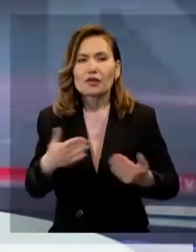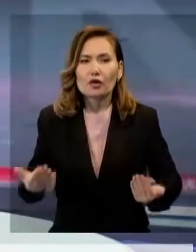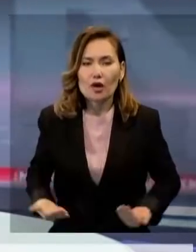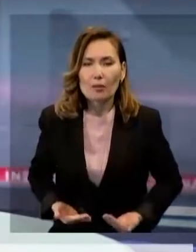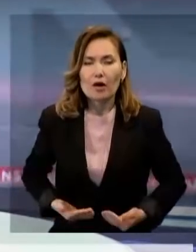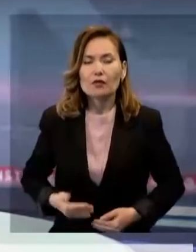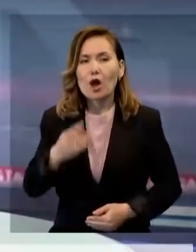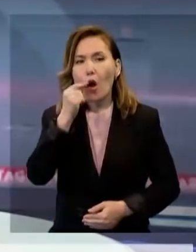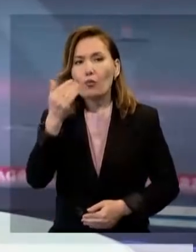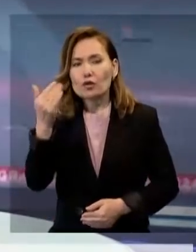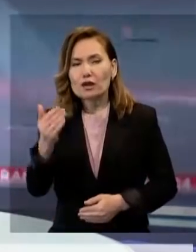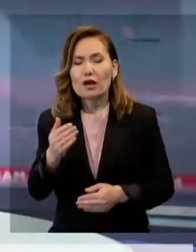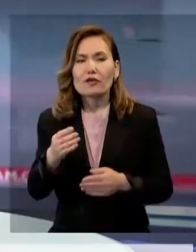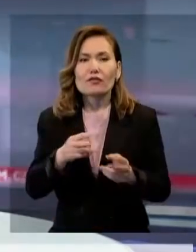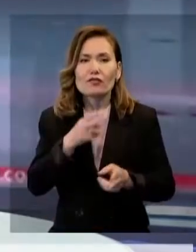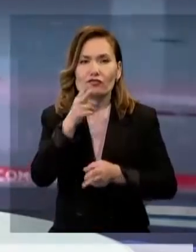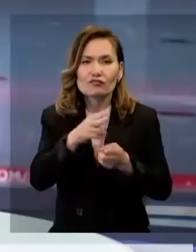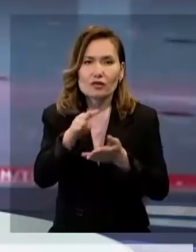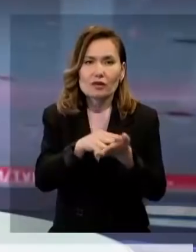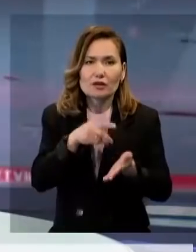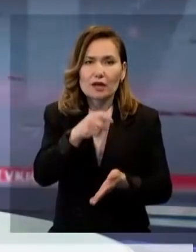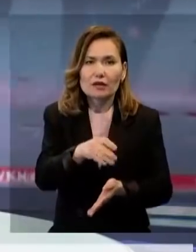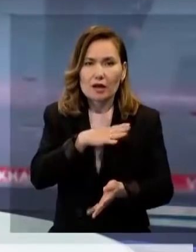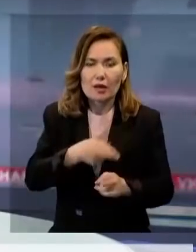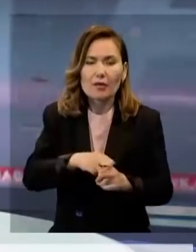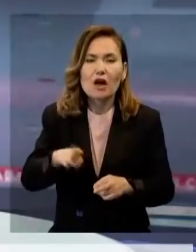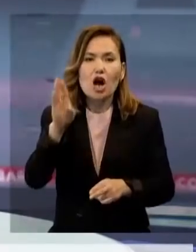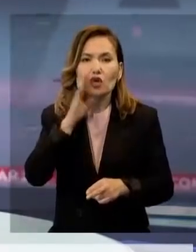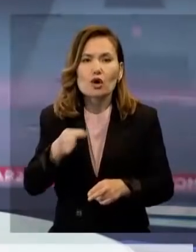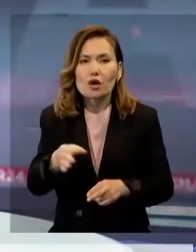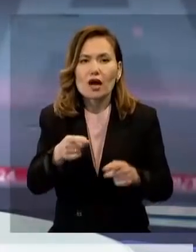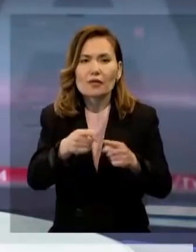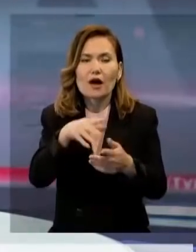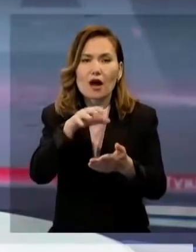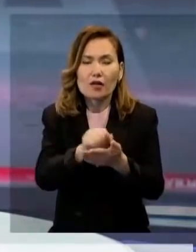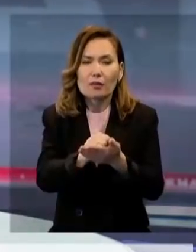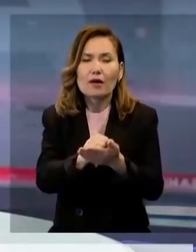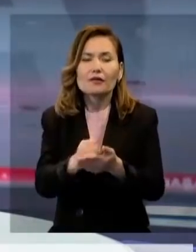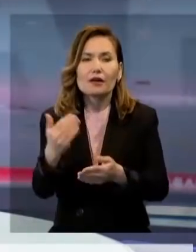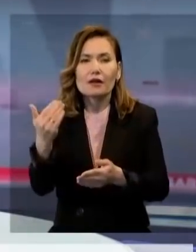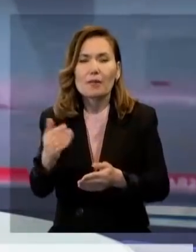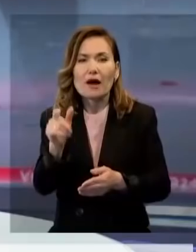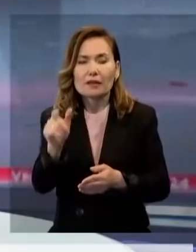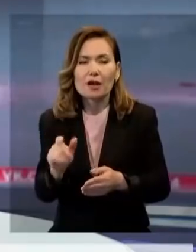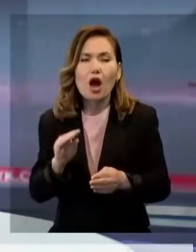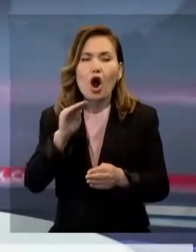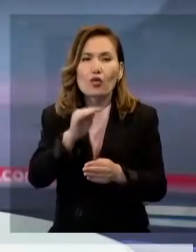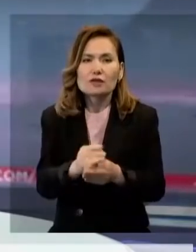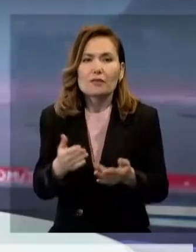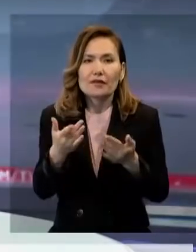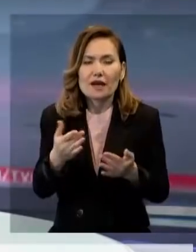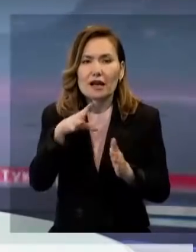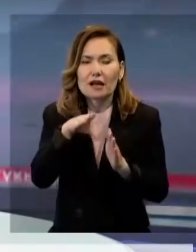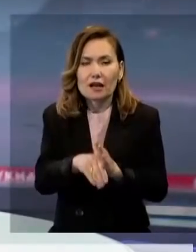Владимир Гуськов арнамызға осылай деп шағымданған болатын. Су айдынын жалға алғандарға қосымша талаптар енгізіліп, балықшылардың